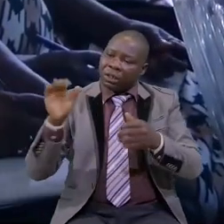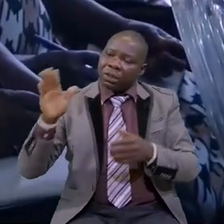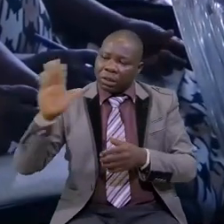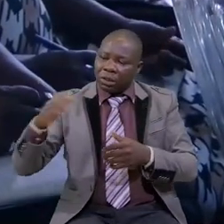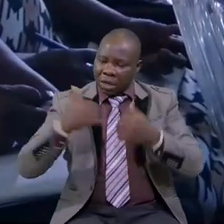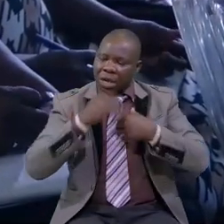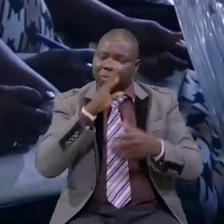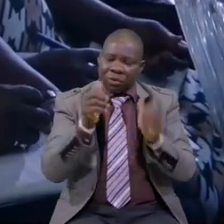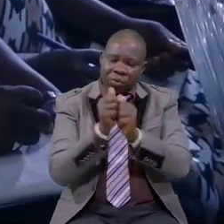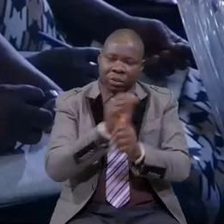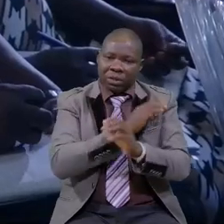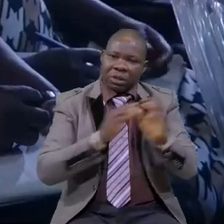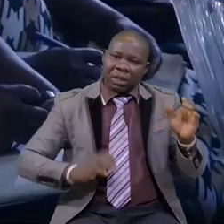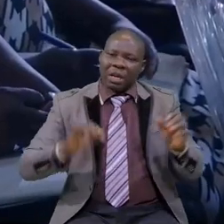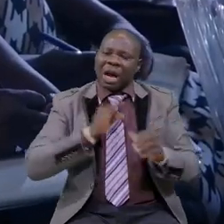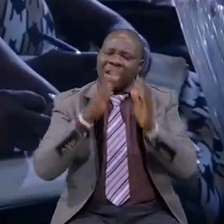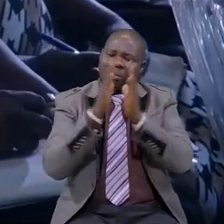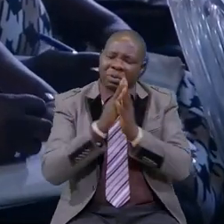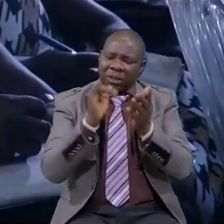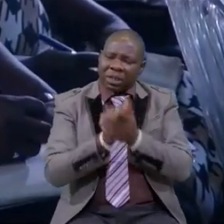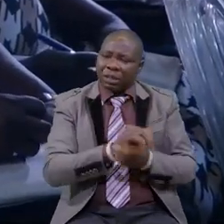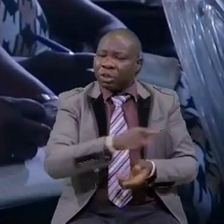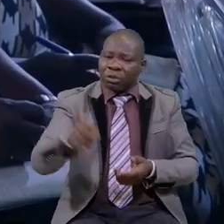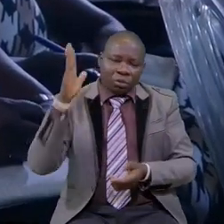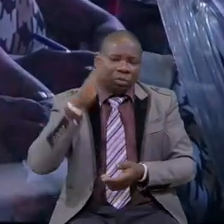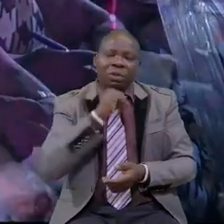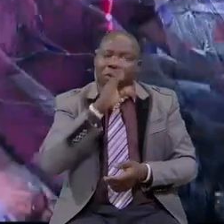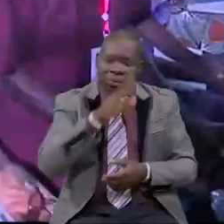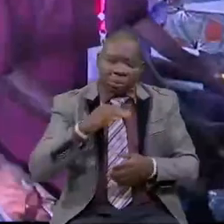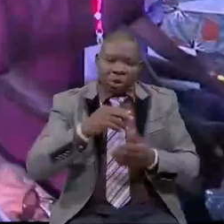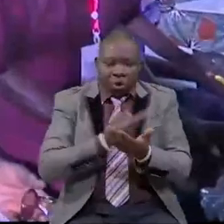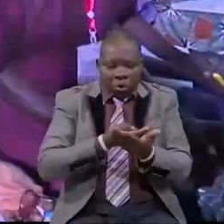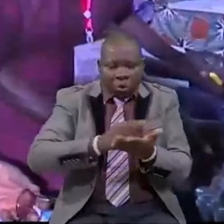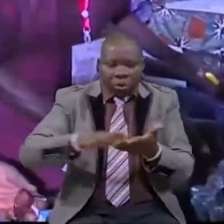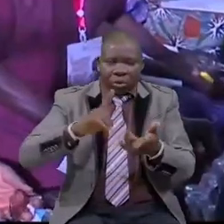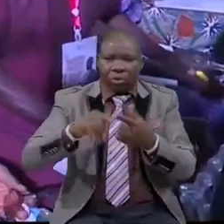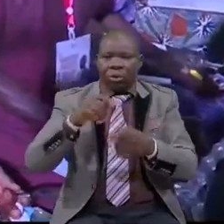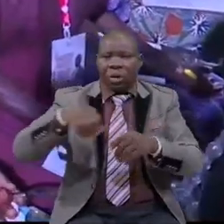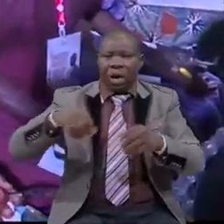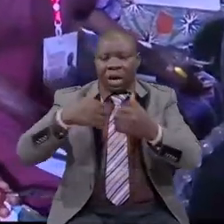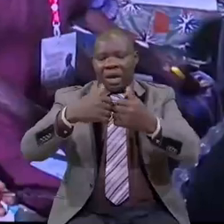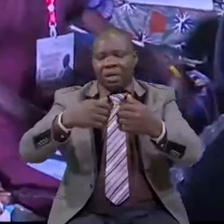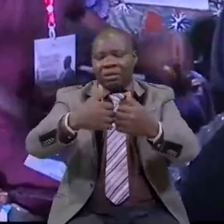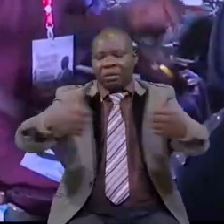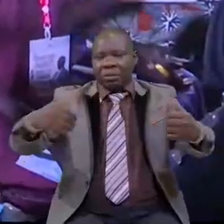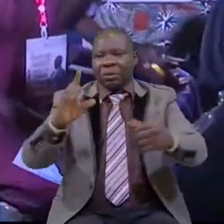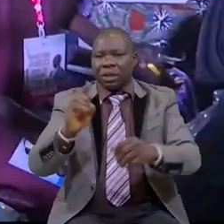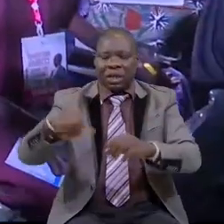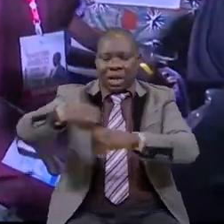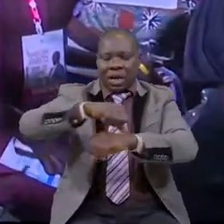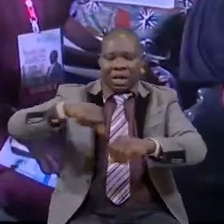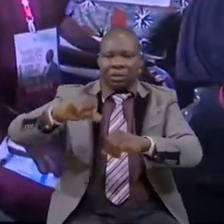été avec Christ. Je prie que tu ne sois que tu ne t'attaches pas à une onction isolée,